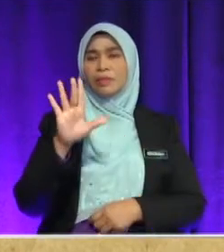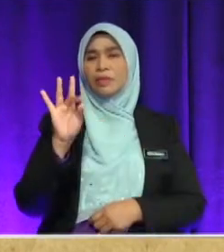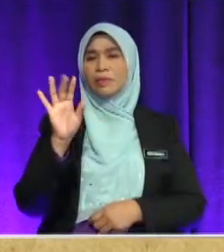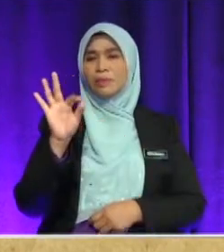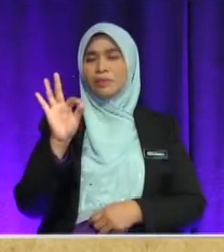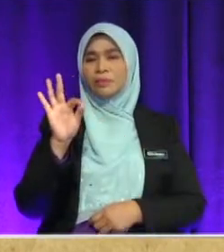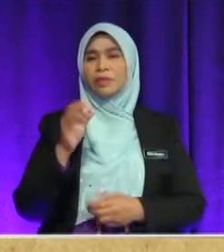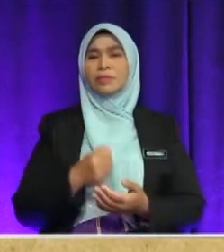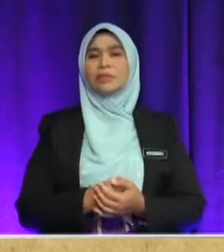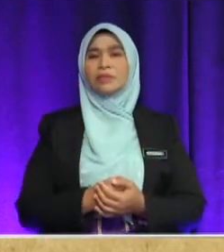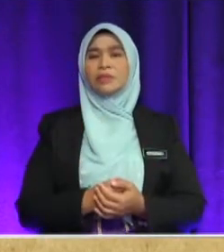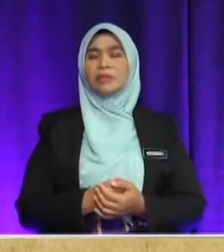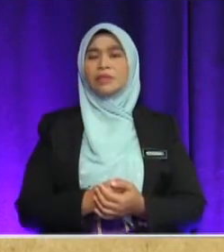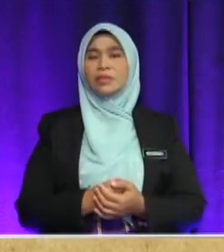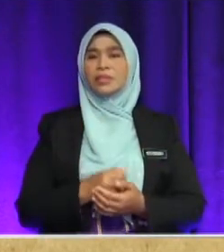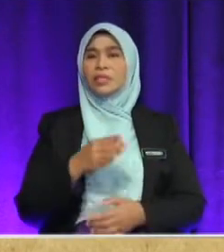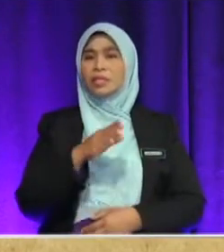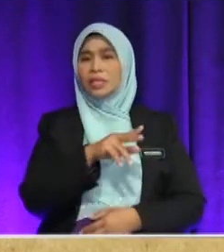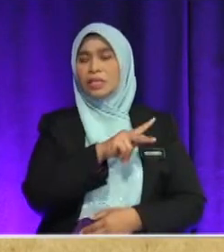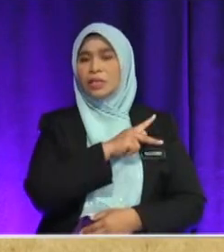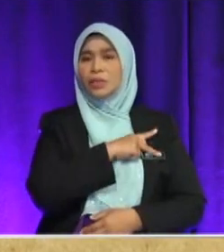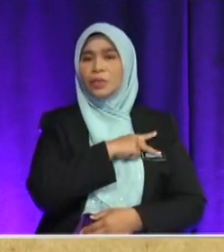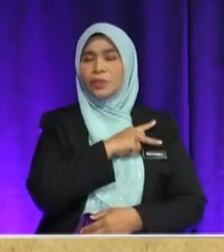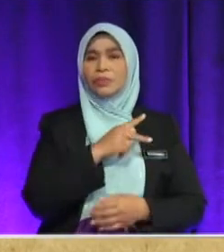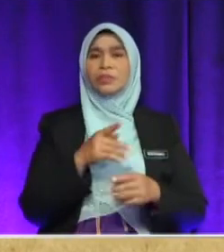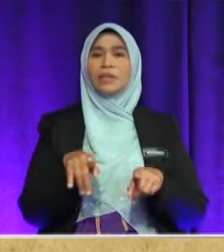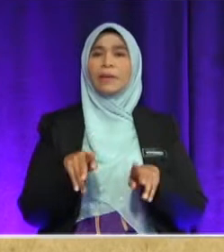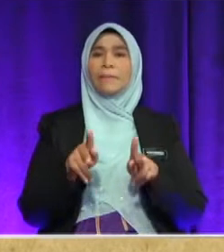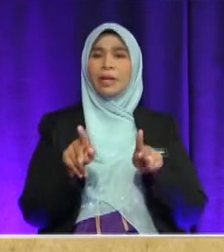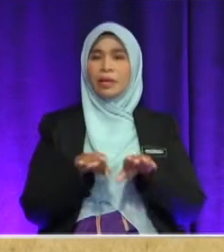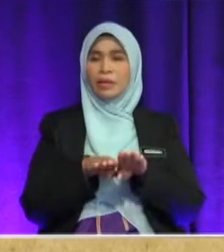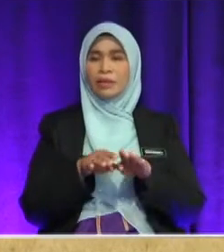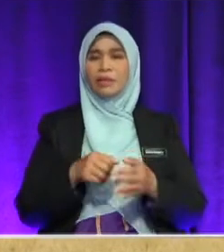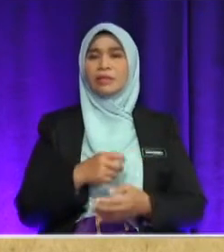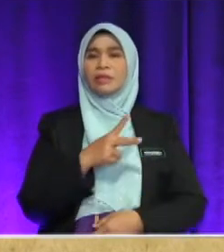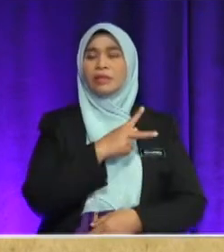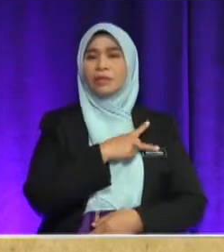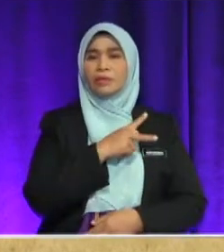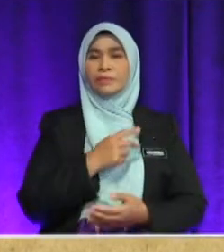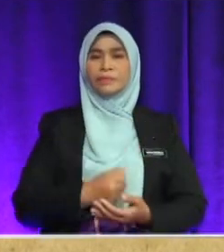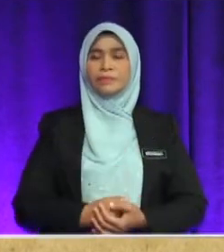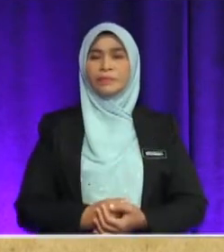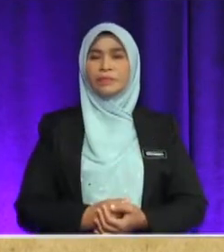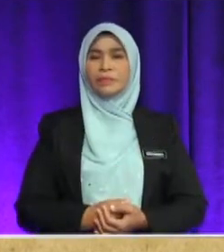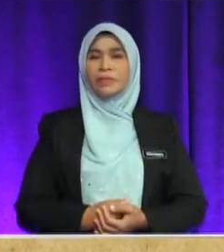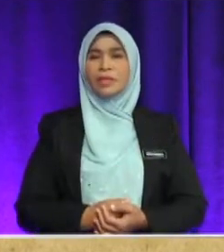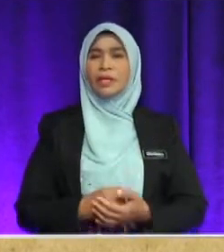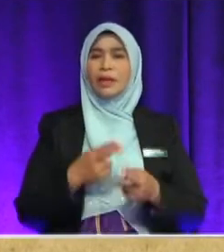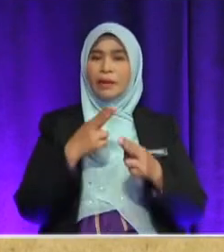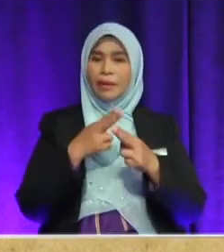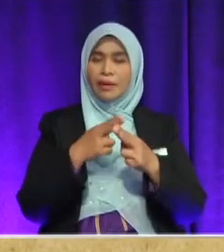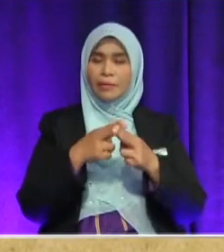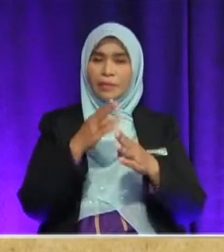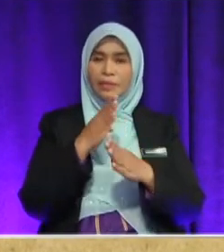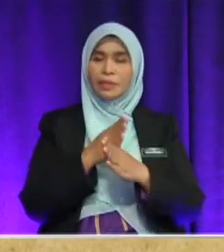memegang jabatan sebagai pemerintah kerajaan al-aziziyah oke bagus azrin kasih Ki namun sebenarnya